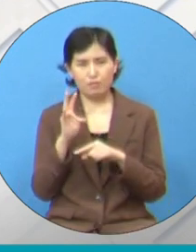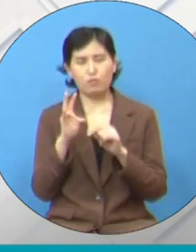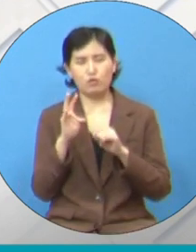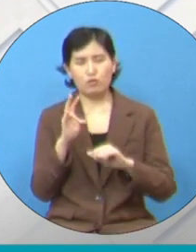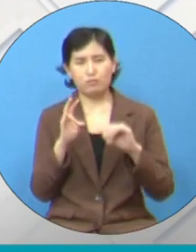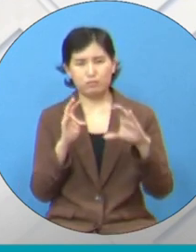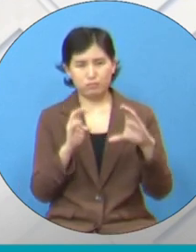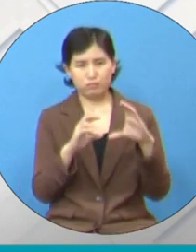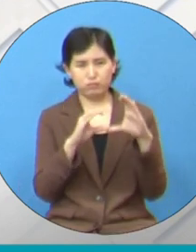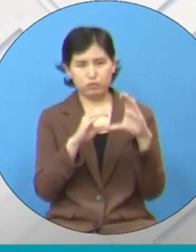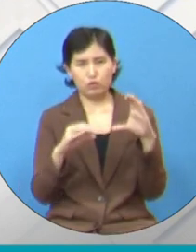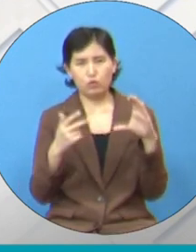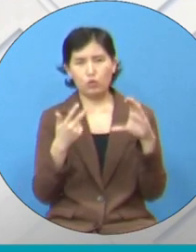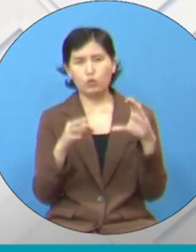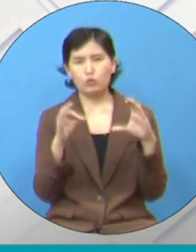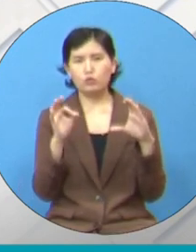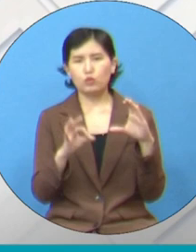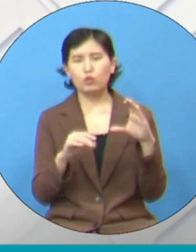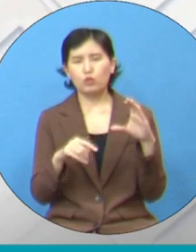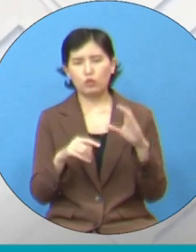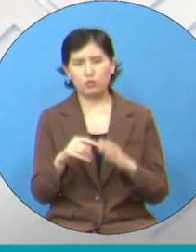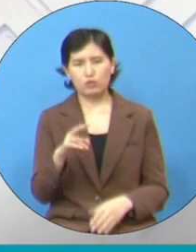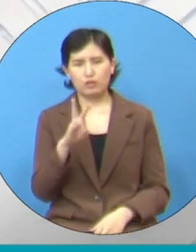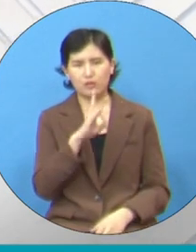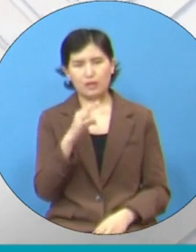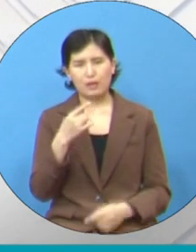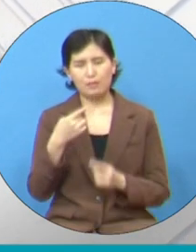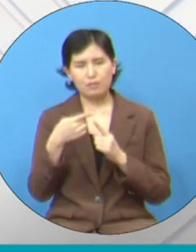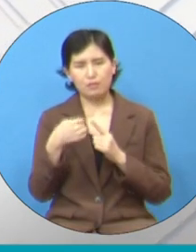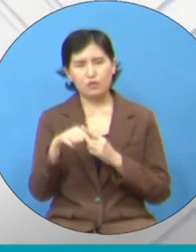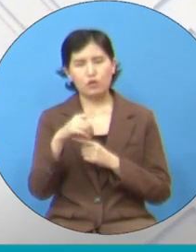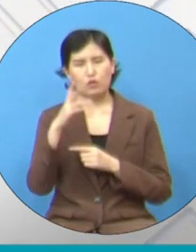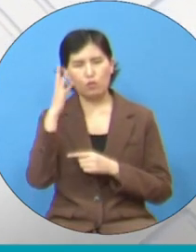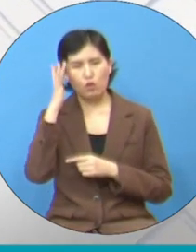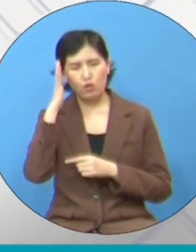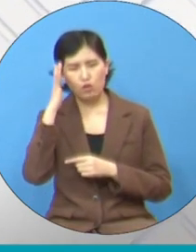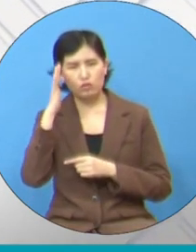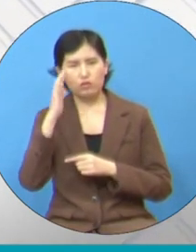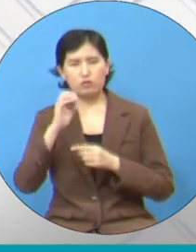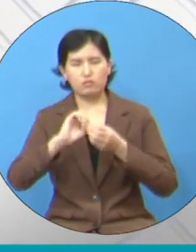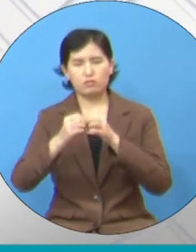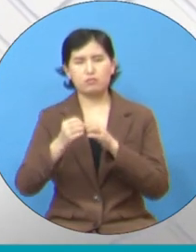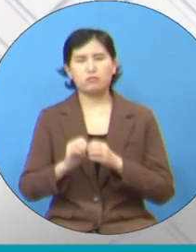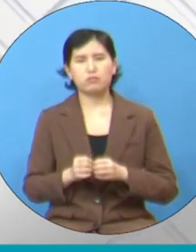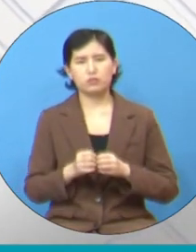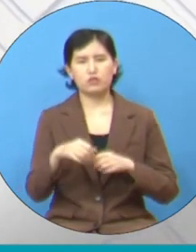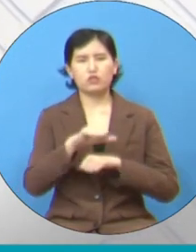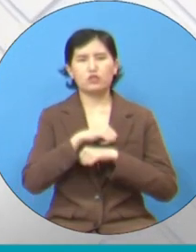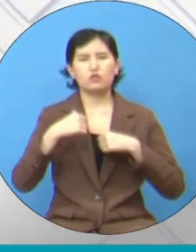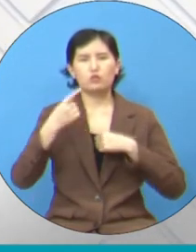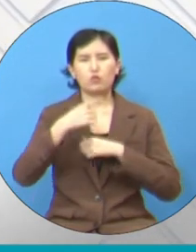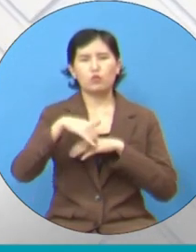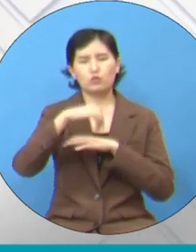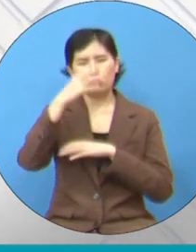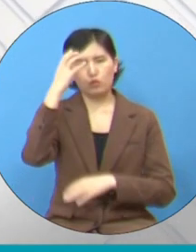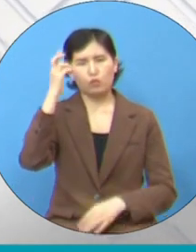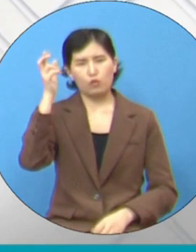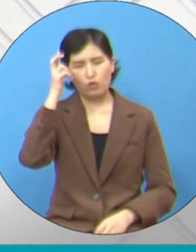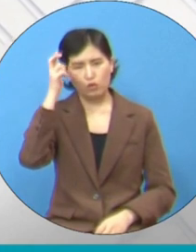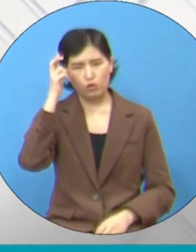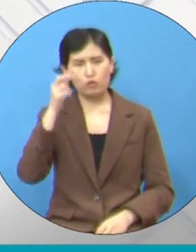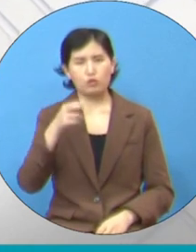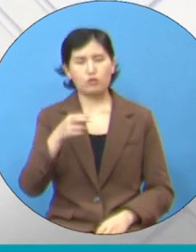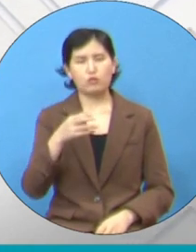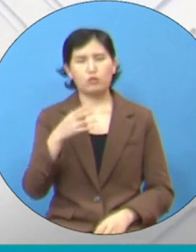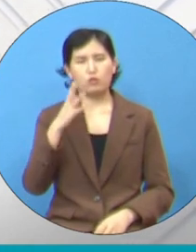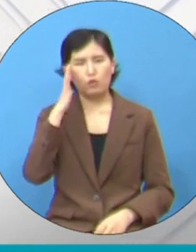хувийг нь намын одоо бодлого босруулах үйл ажиллагаа буюу одоо иргэдийн устрын босрал за бодлогын одоо үйл ажиллагаа